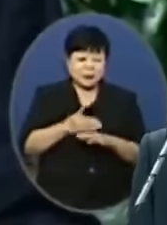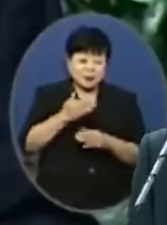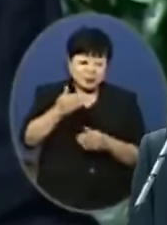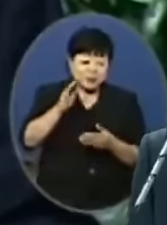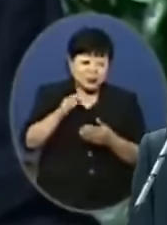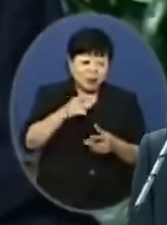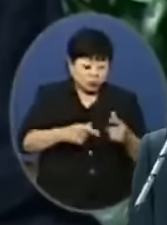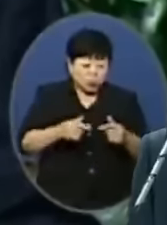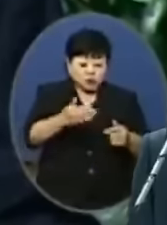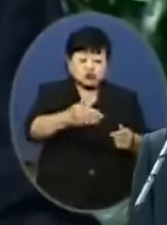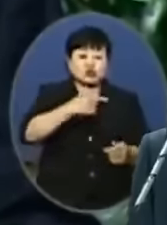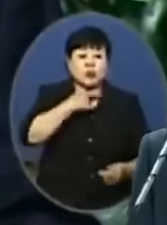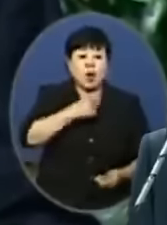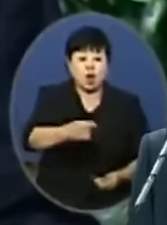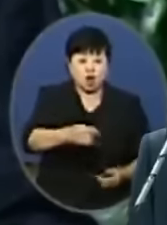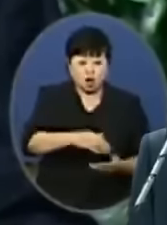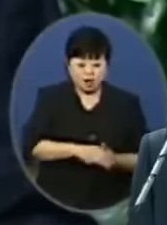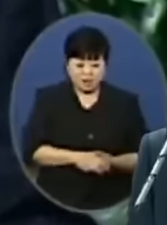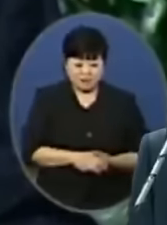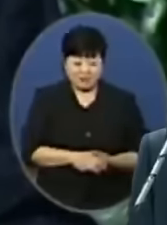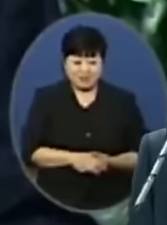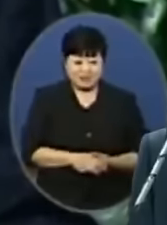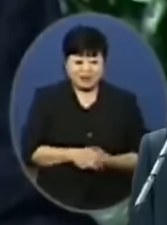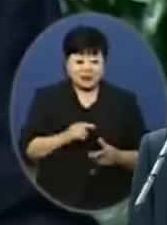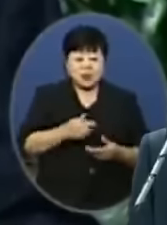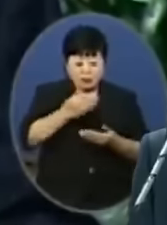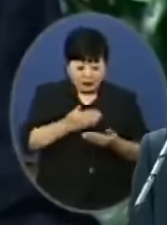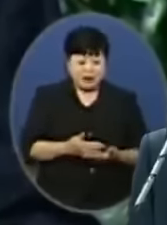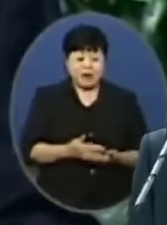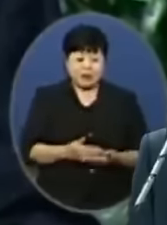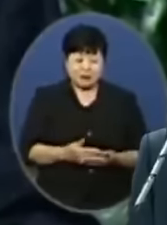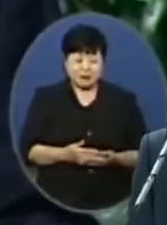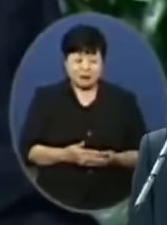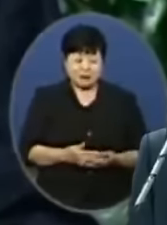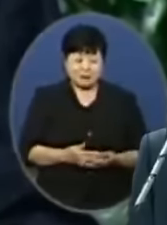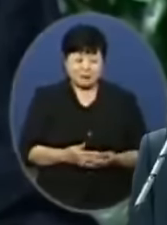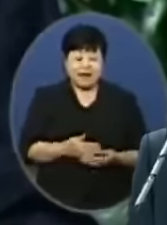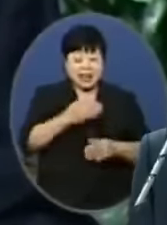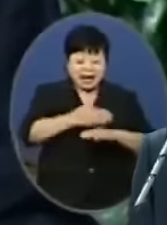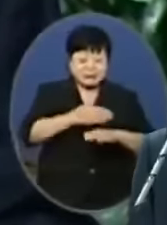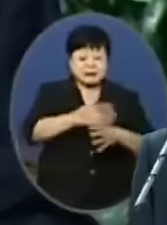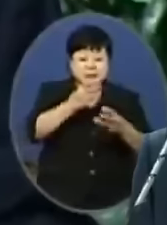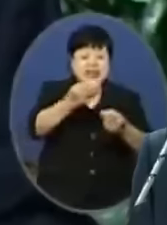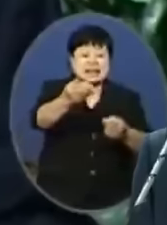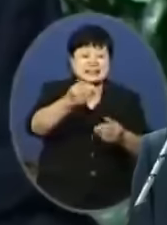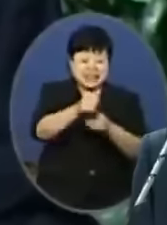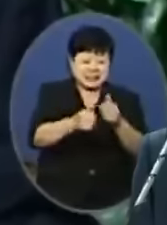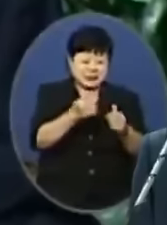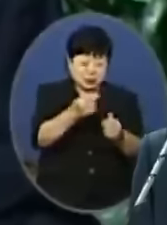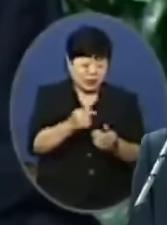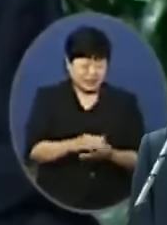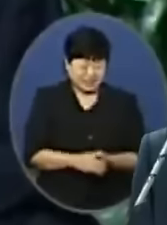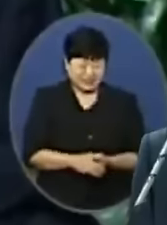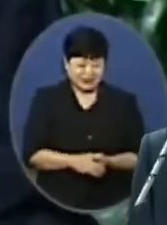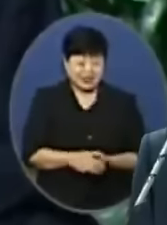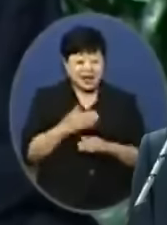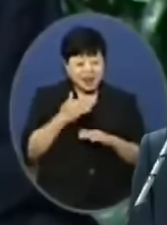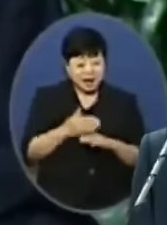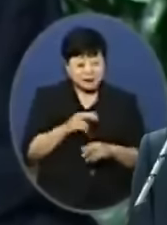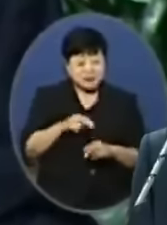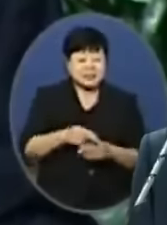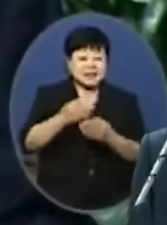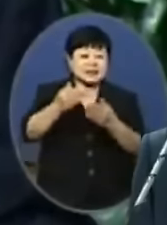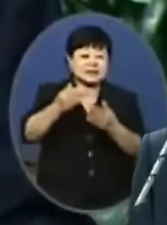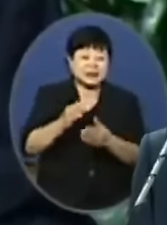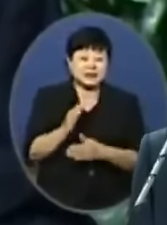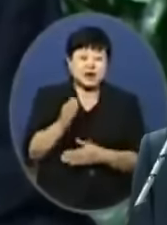사람 나중에 더 주기를 원하니까 나중에 더 받을 생각하고 좀 감사를 해야죠. 하나님도 감사로